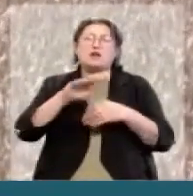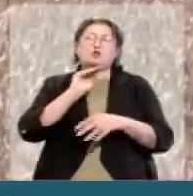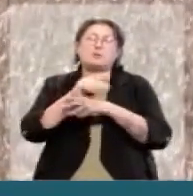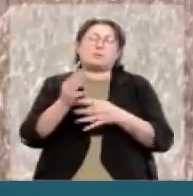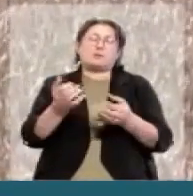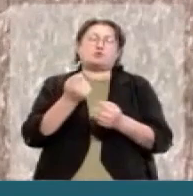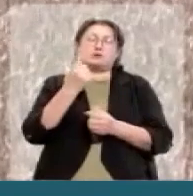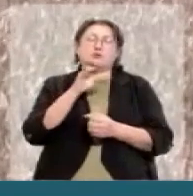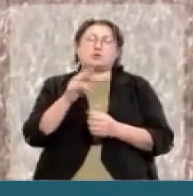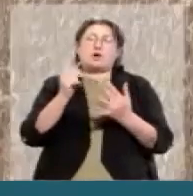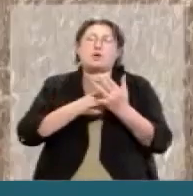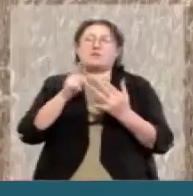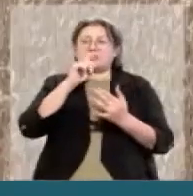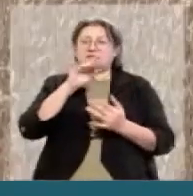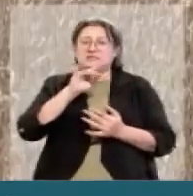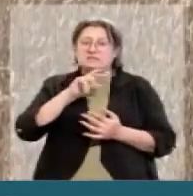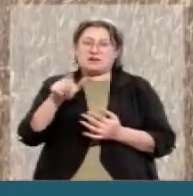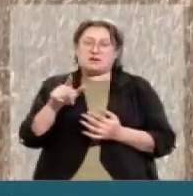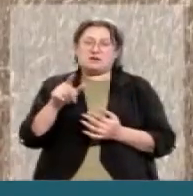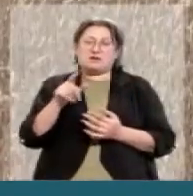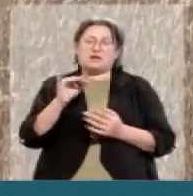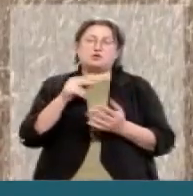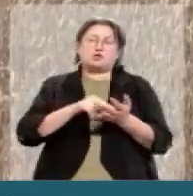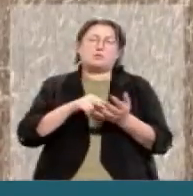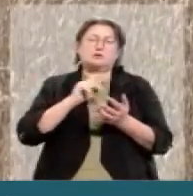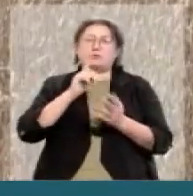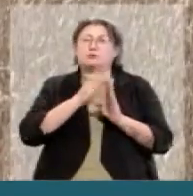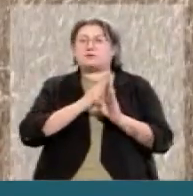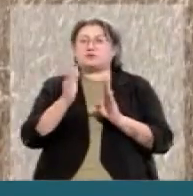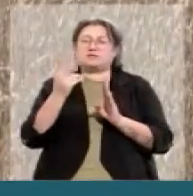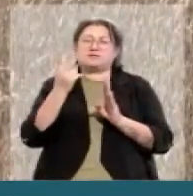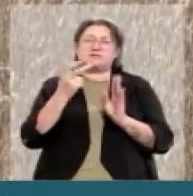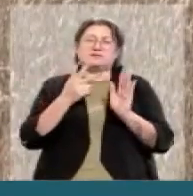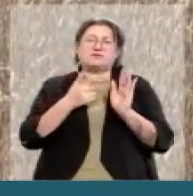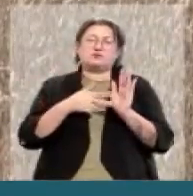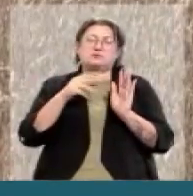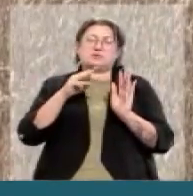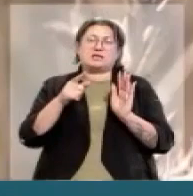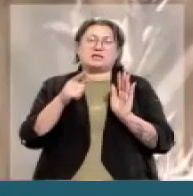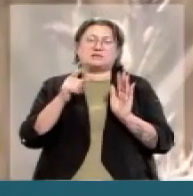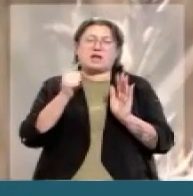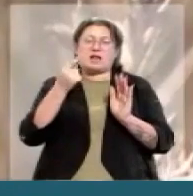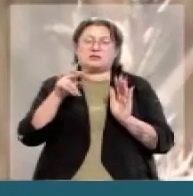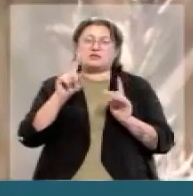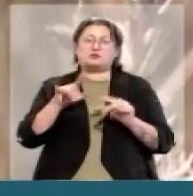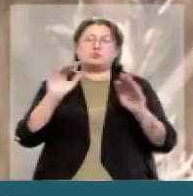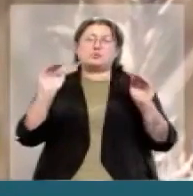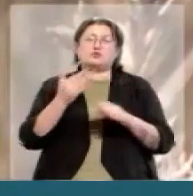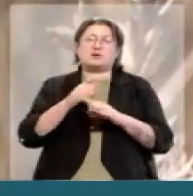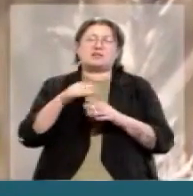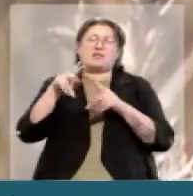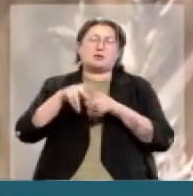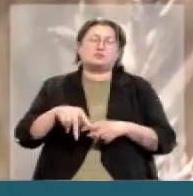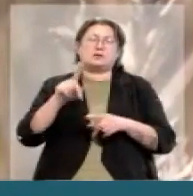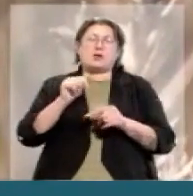дополнительно получит 11 тонн льготного дизельного топлива. Его стоимость не будет превышать 250 тенге за литр. Также будет уменьшена кредитная